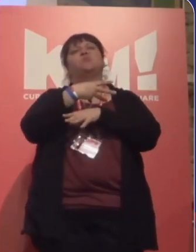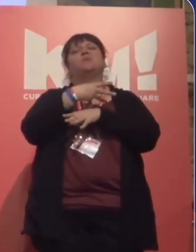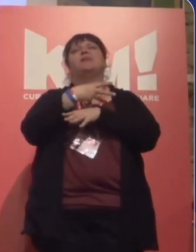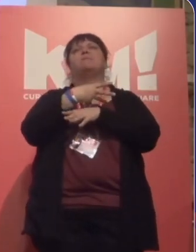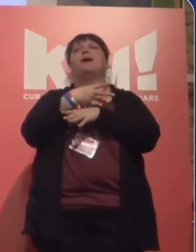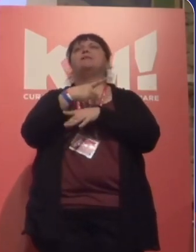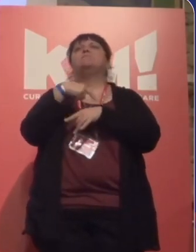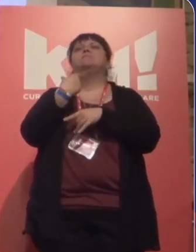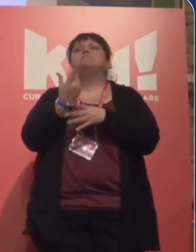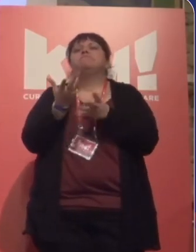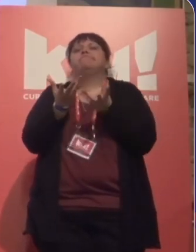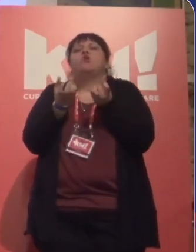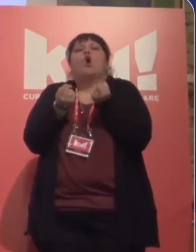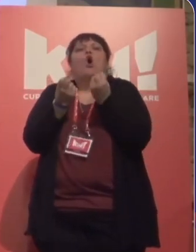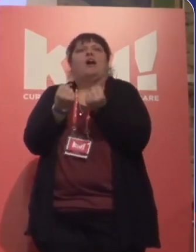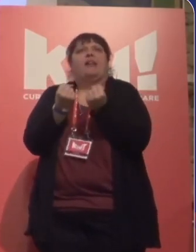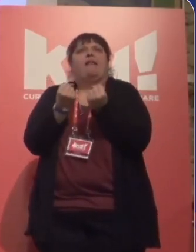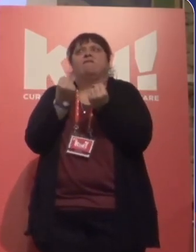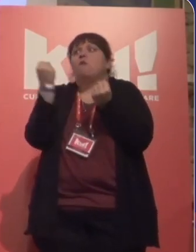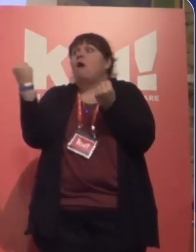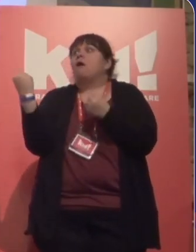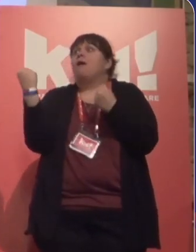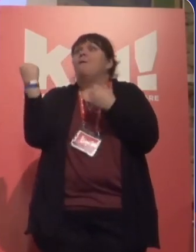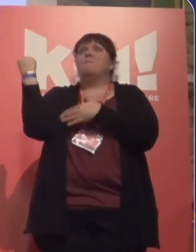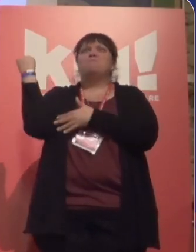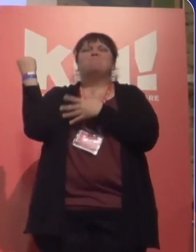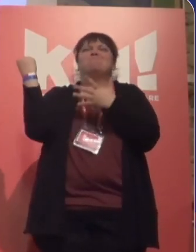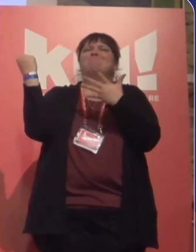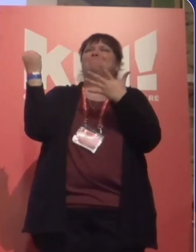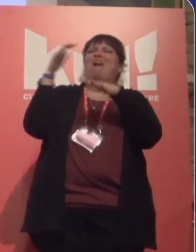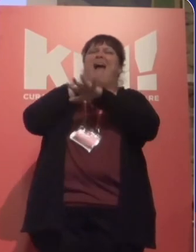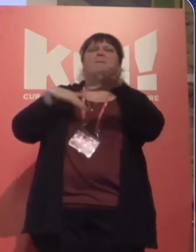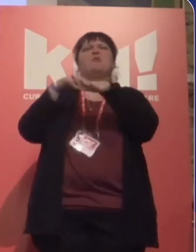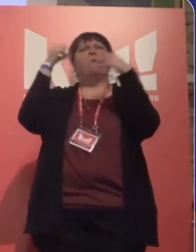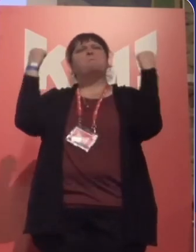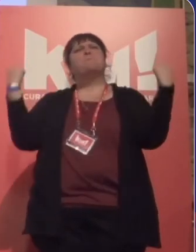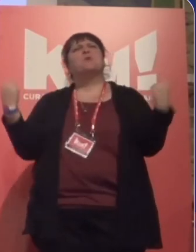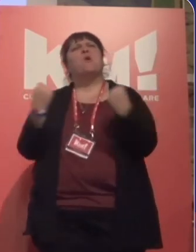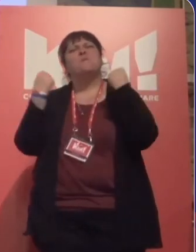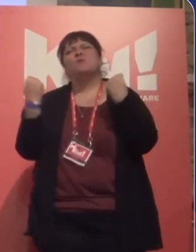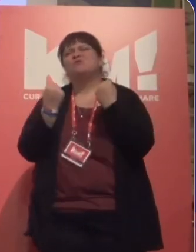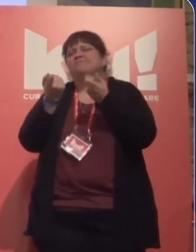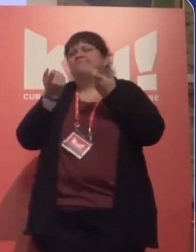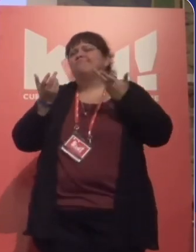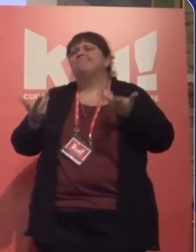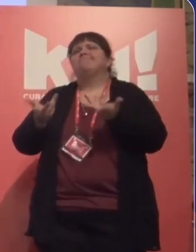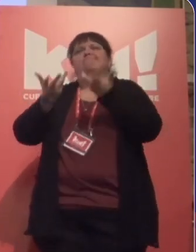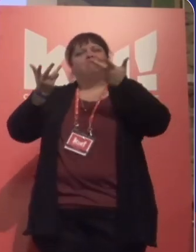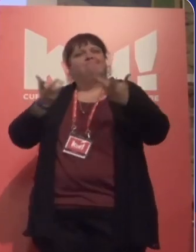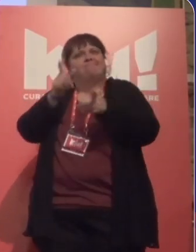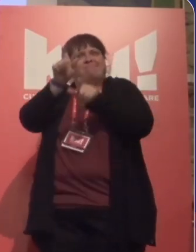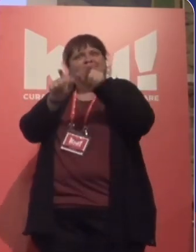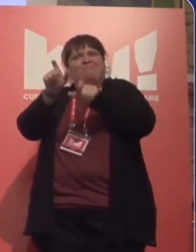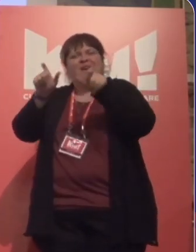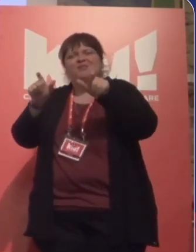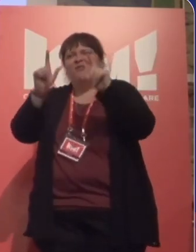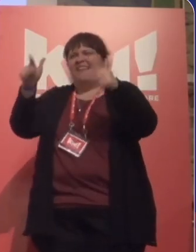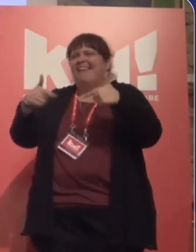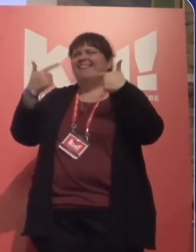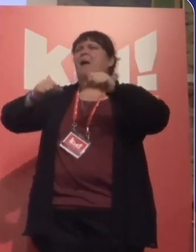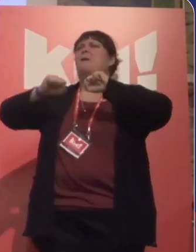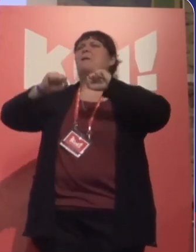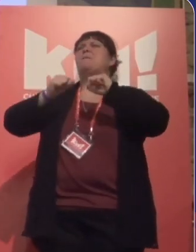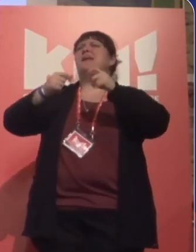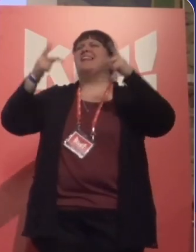promozione della persona per costruire pezzi di benessere per